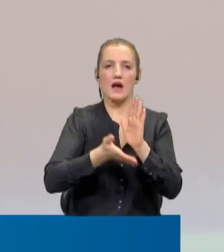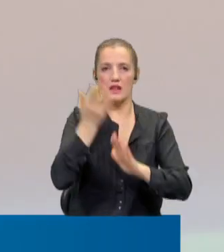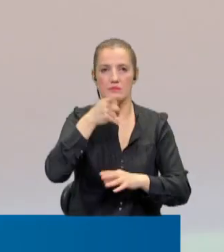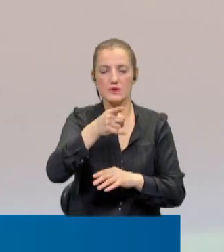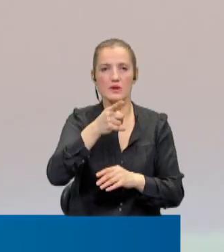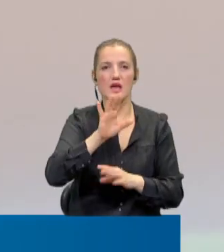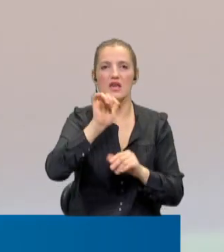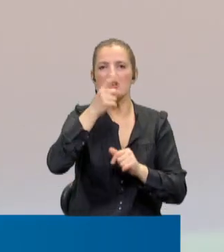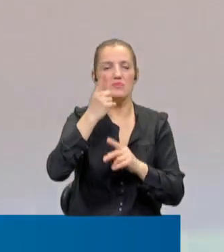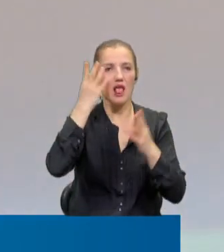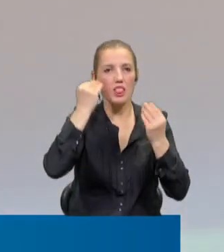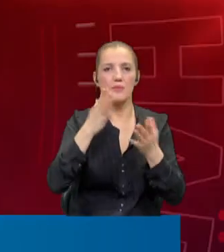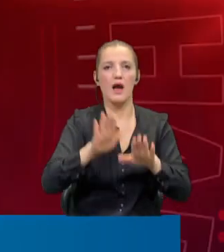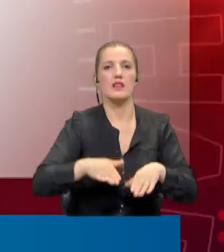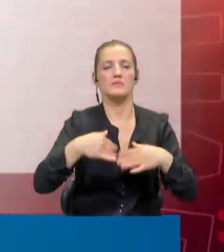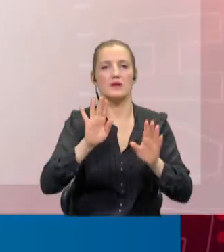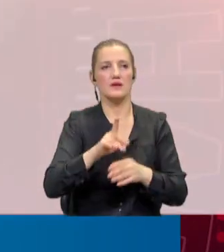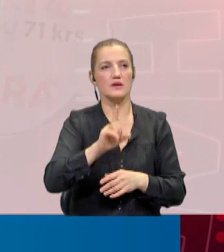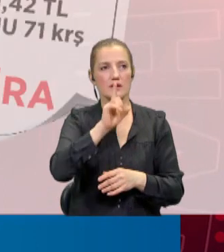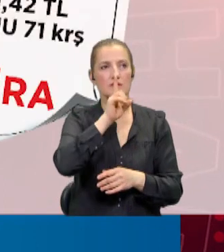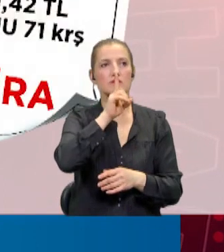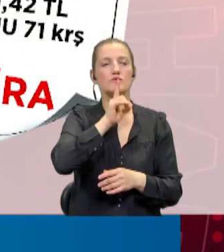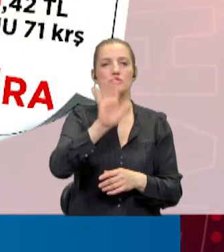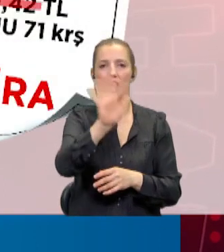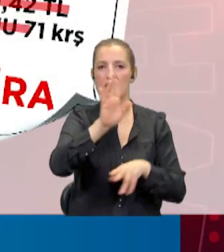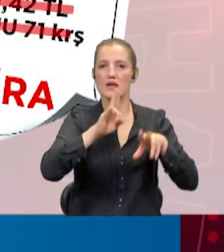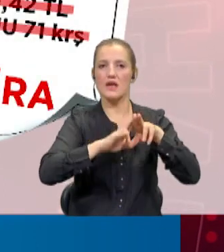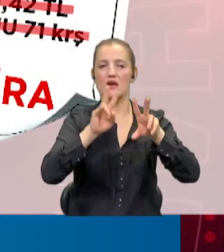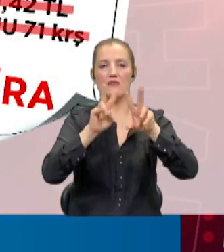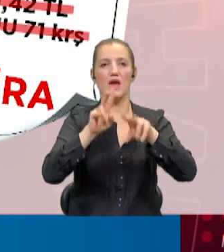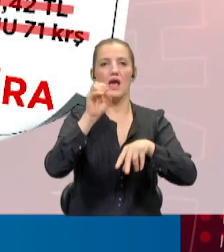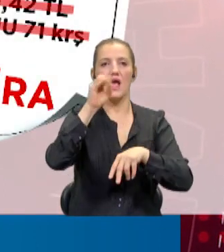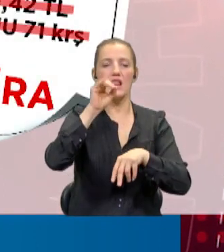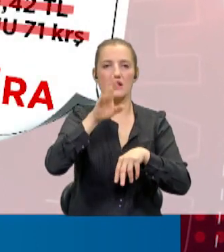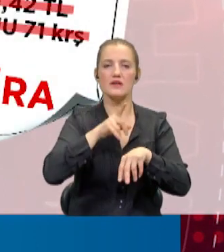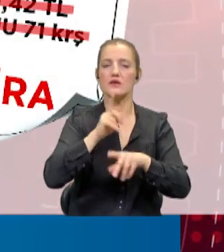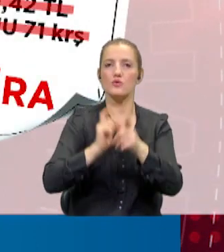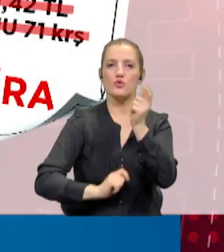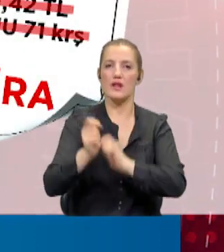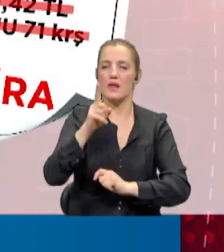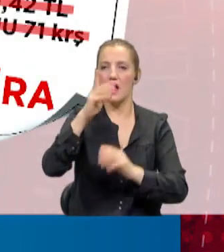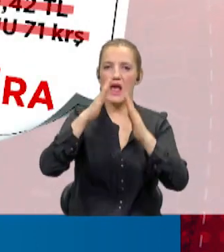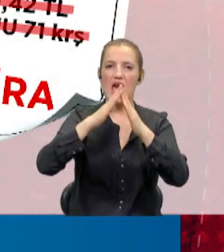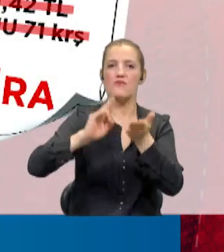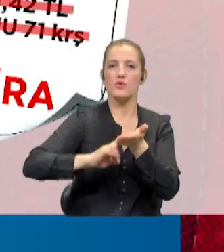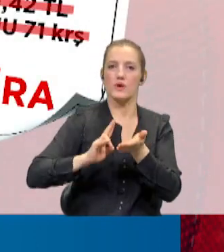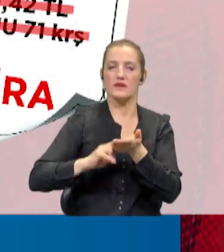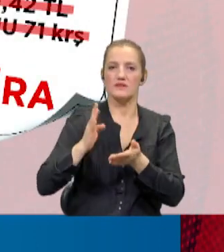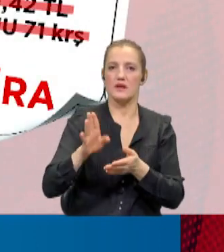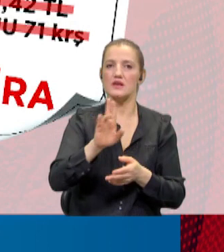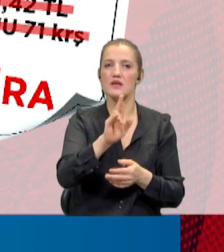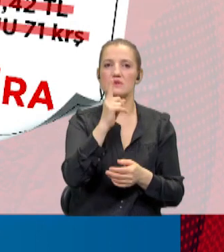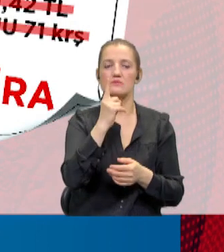tüketici için hiçbir anlamı kalmadı yüzlerindeki kilovat saat elektrik tüketen bir Mesken abonesi hem